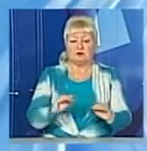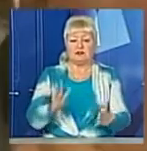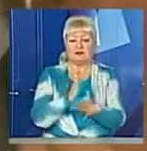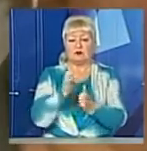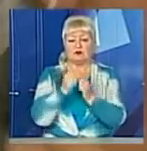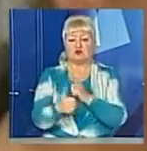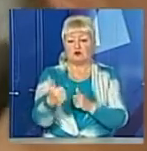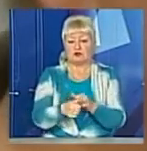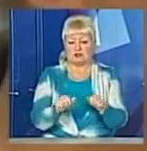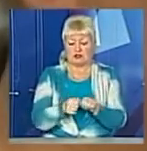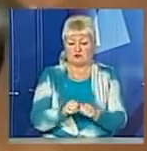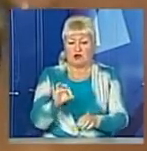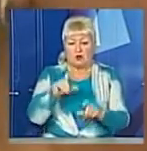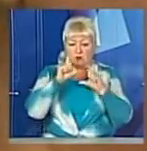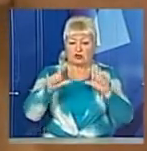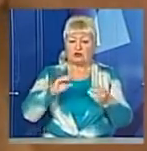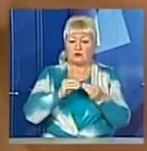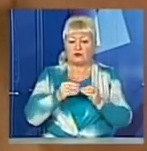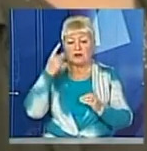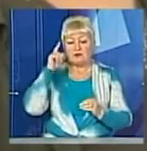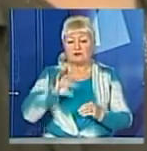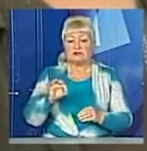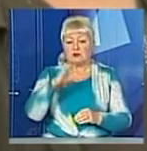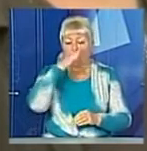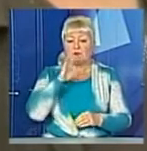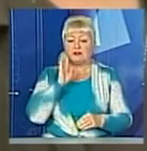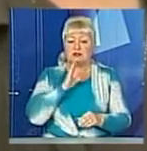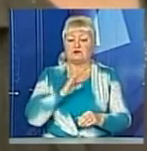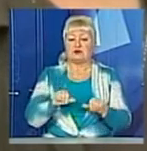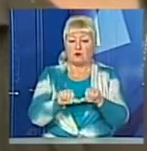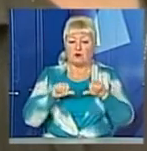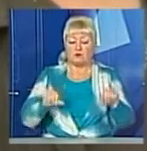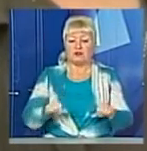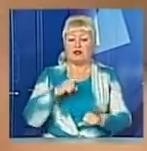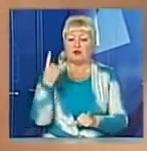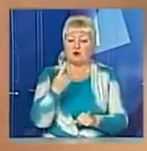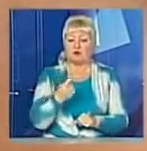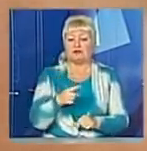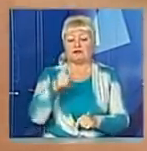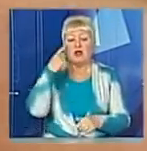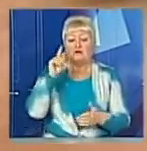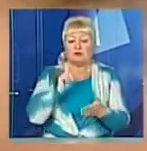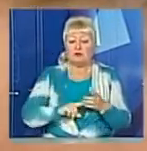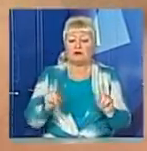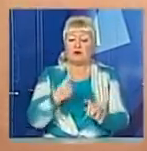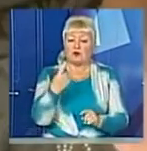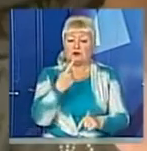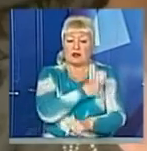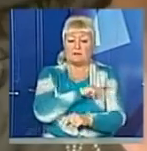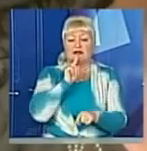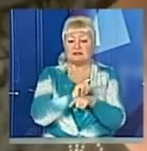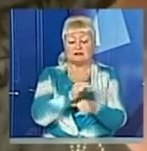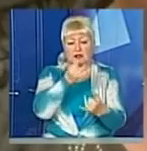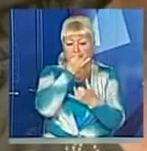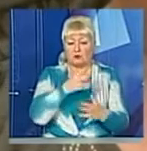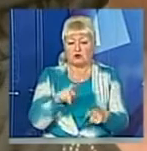воші. Про шкільну проблему знають і у батьківському комітеті області. Активісти певні, одна медсестра не в змозі оглянути усіх дітей. Проблема